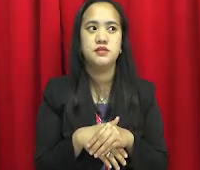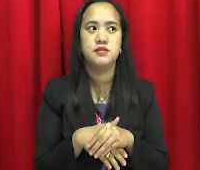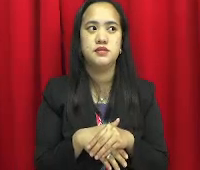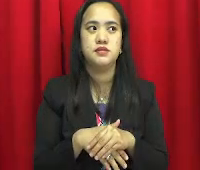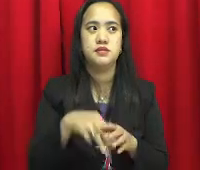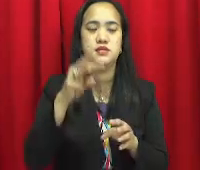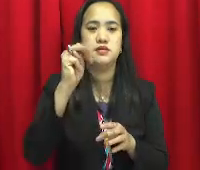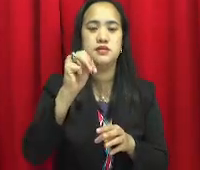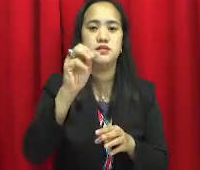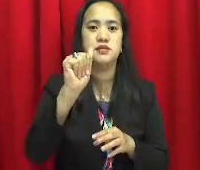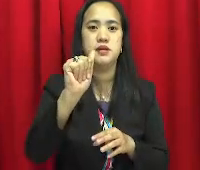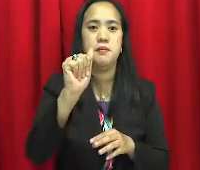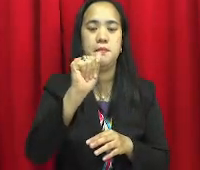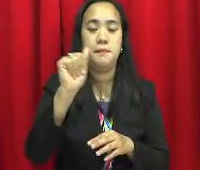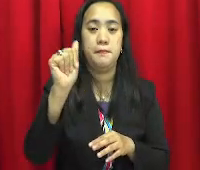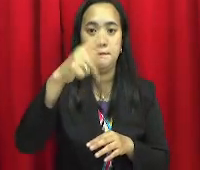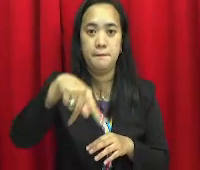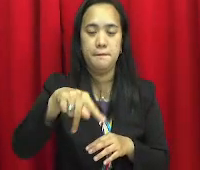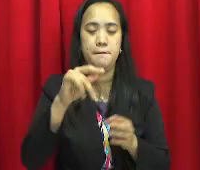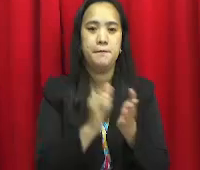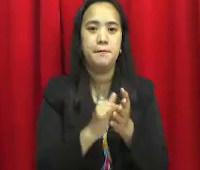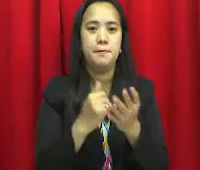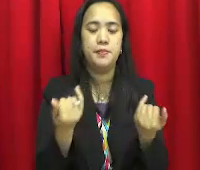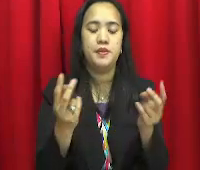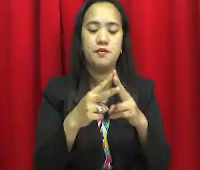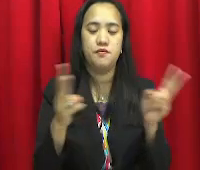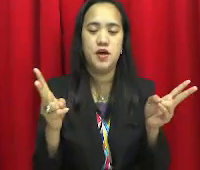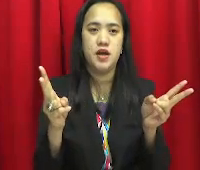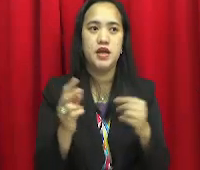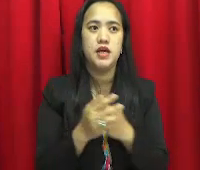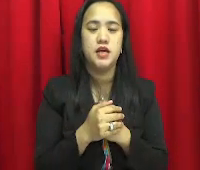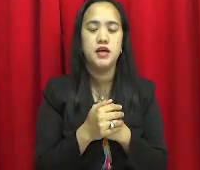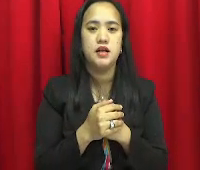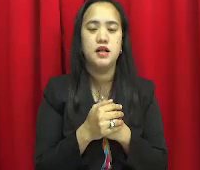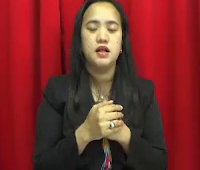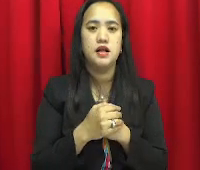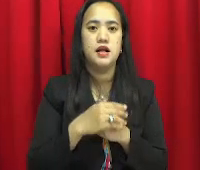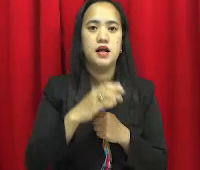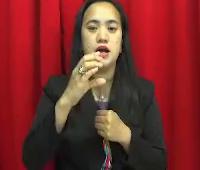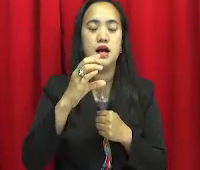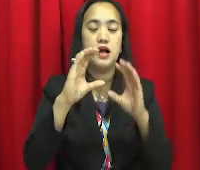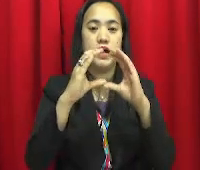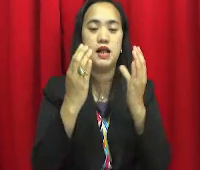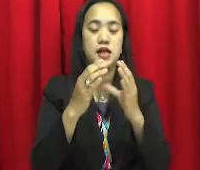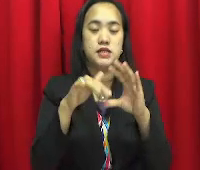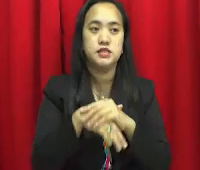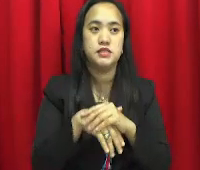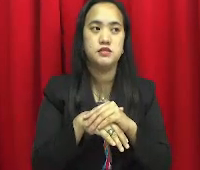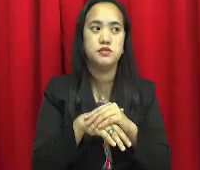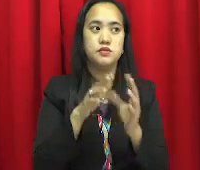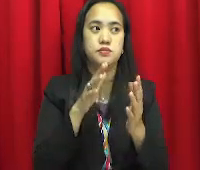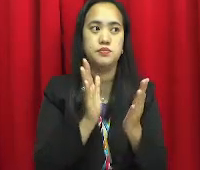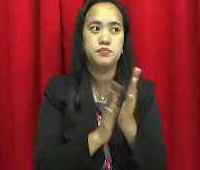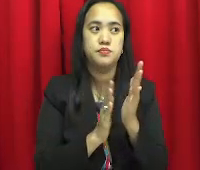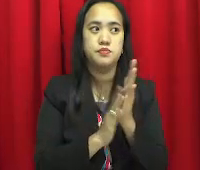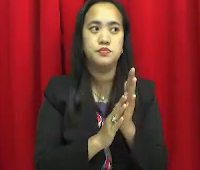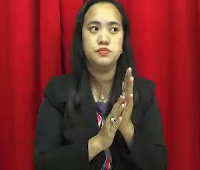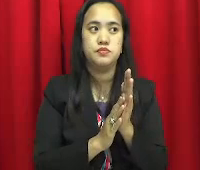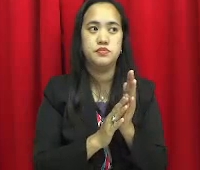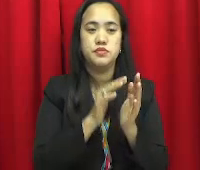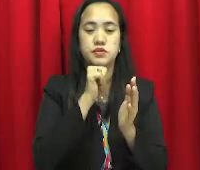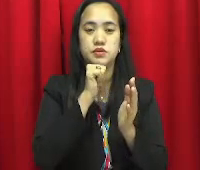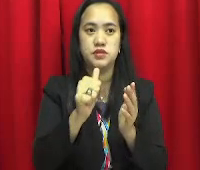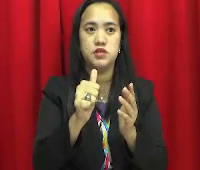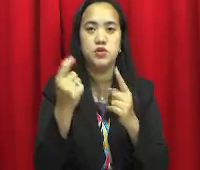Maap. Maganda yon. Very class na school yon. Ngayon, alam mo sabi niya, Pastor, hindi na po ako tutuloy sa